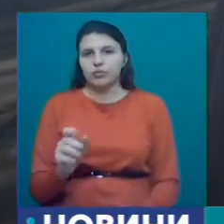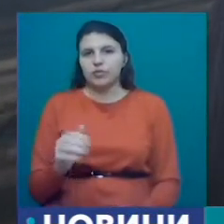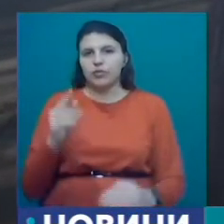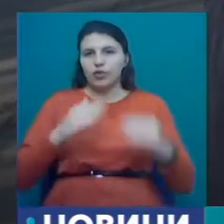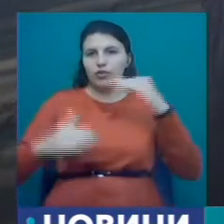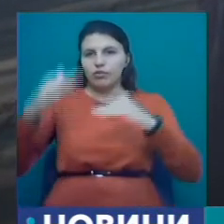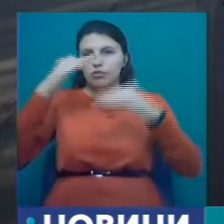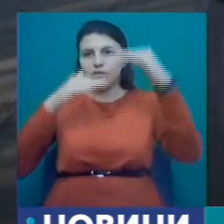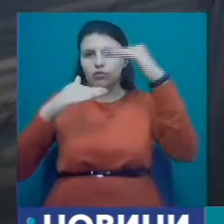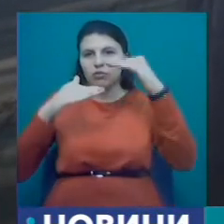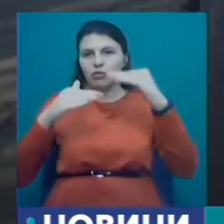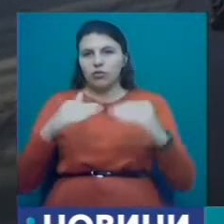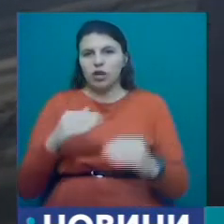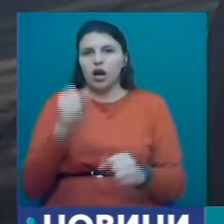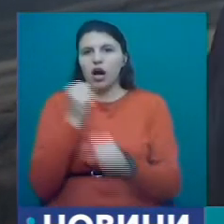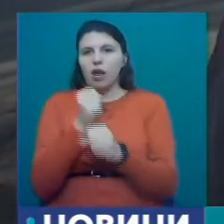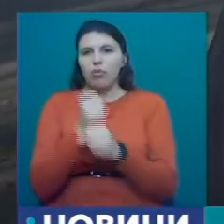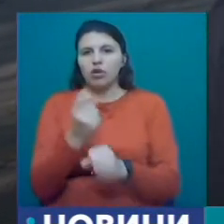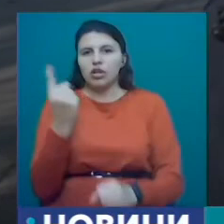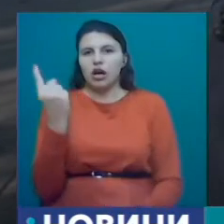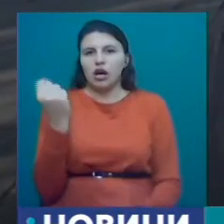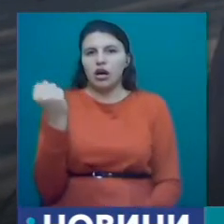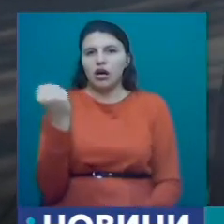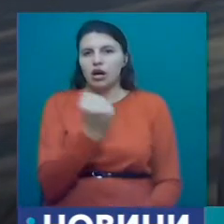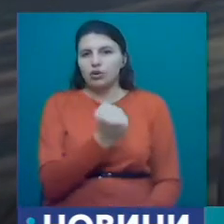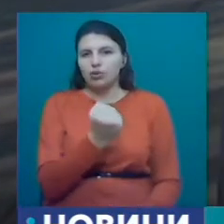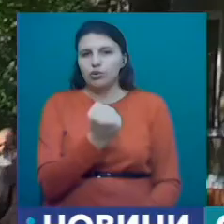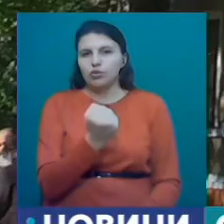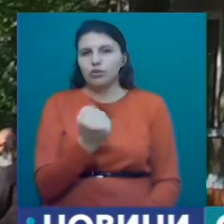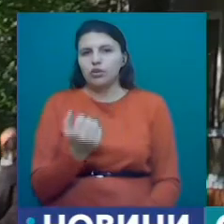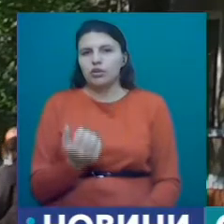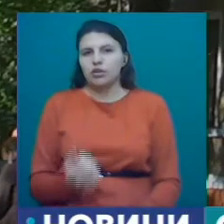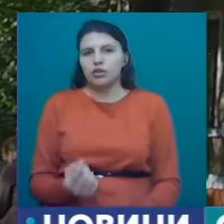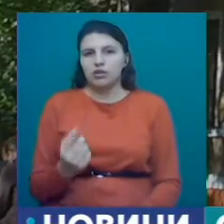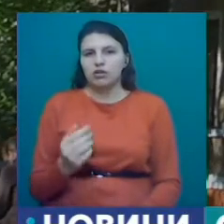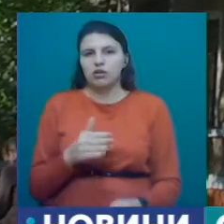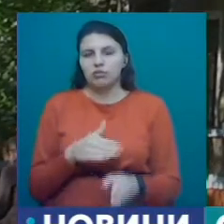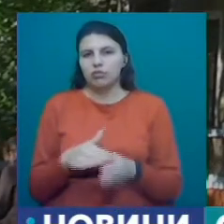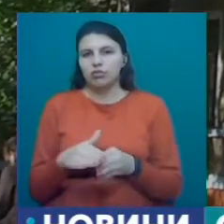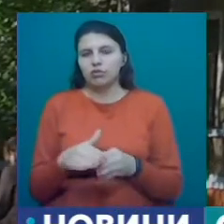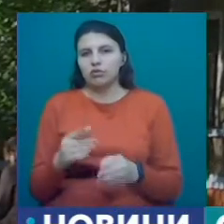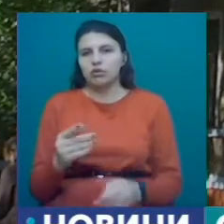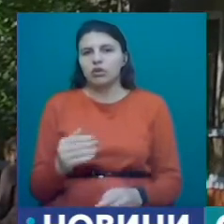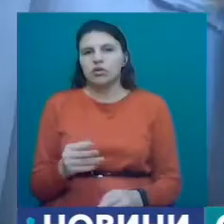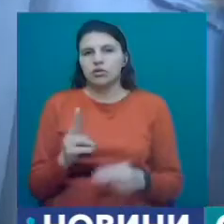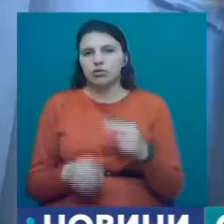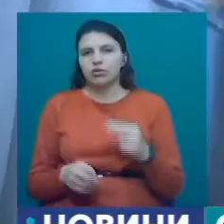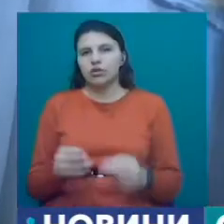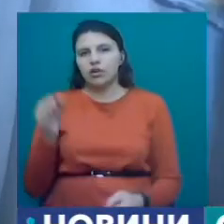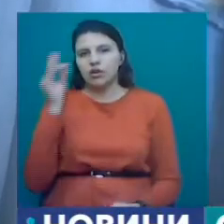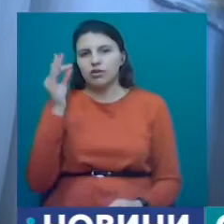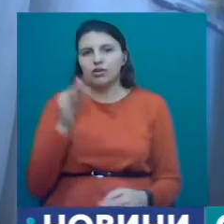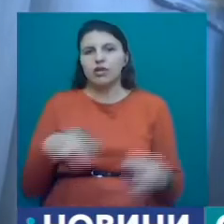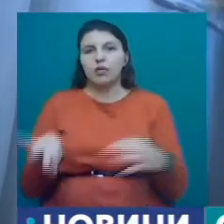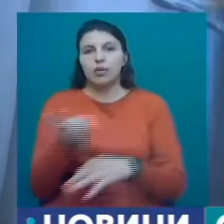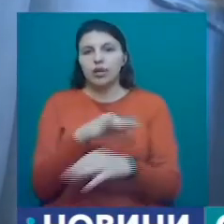Робота повинна була бути за тиждень закінчена, ми закінчили буквально за один день. Нагадаю, за проєктом UR East у